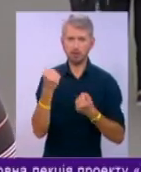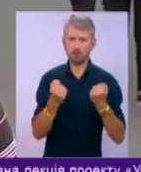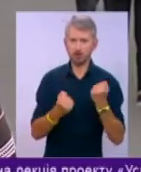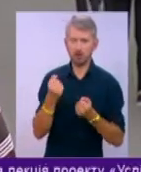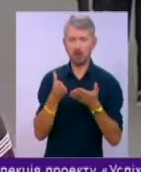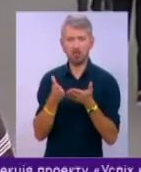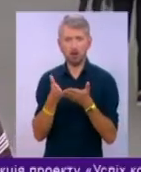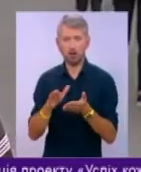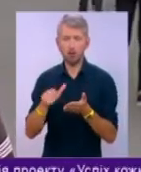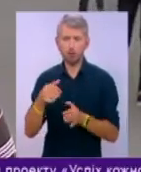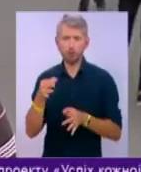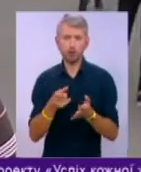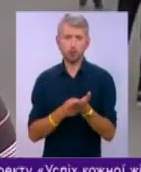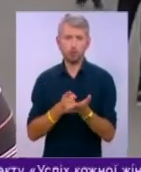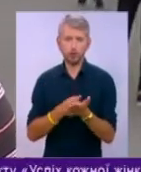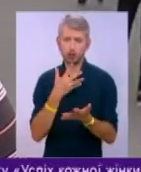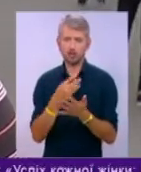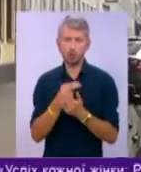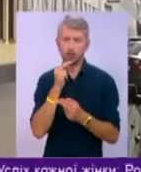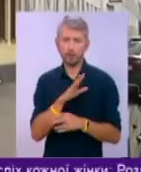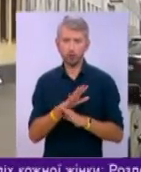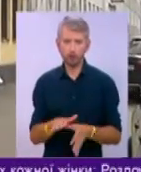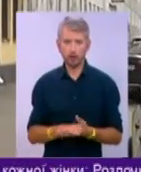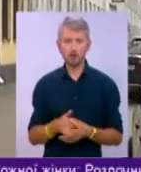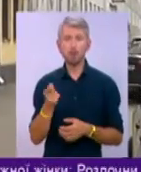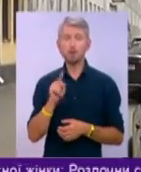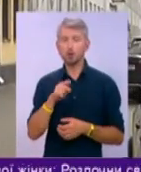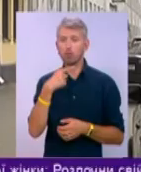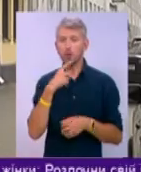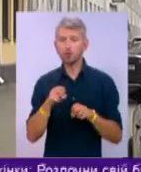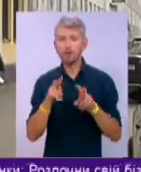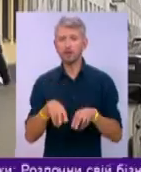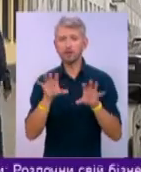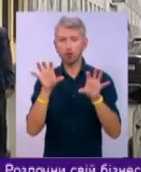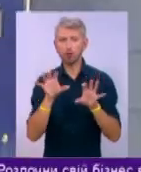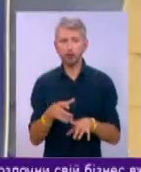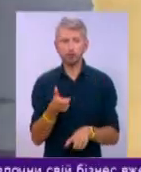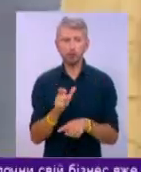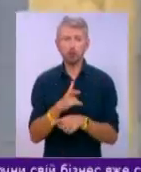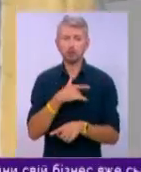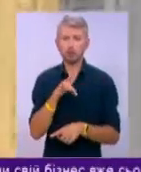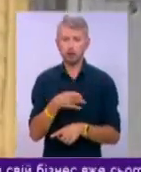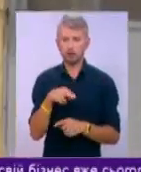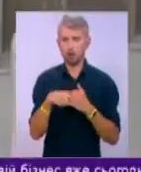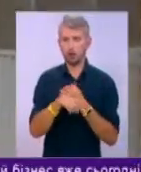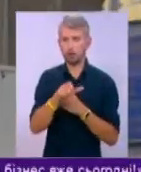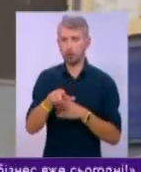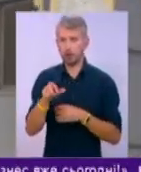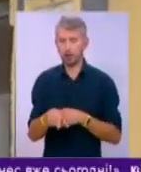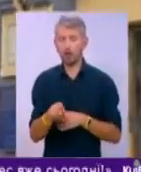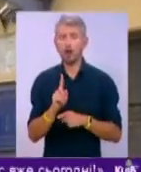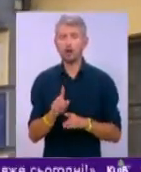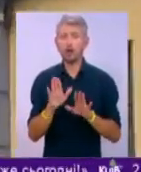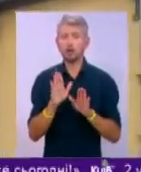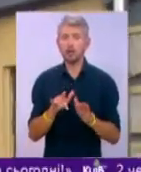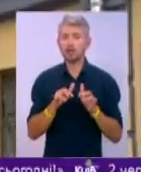і так само потім в суді доводити свою невинуватість. При цьому, запевняють фахівці, законодавство досить суворе для корупціонерів. Але щойно